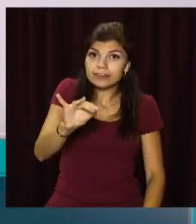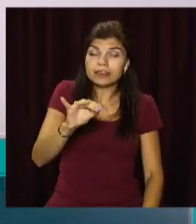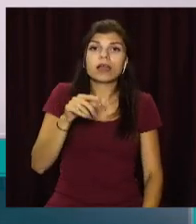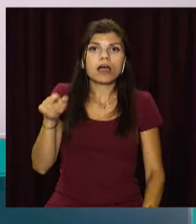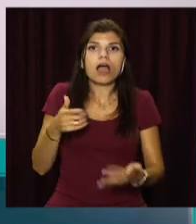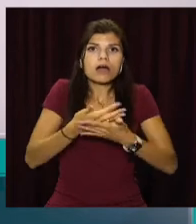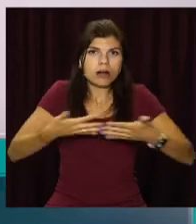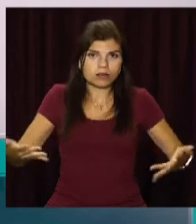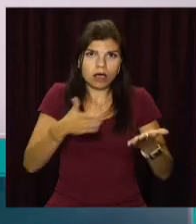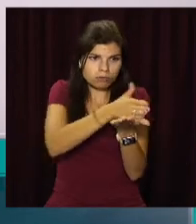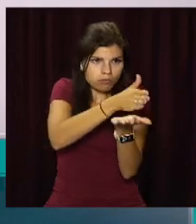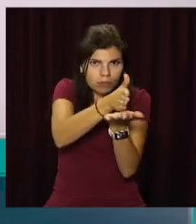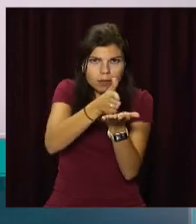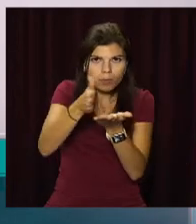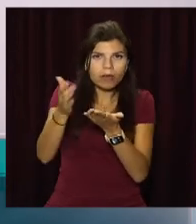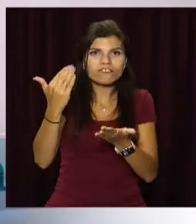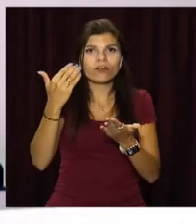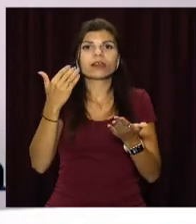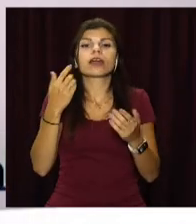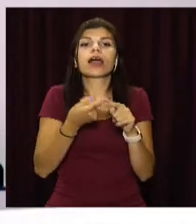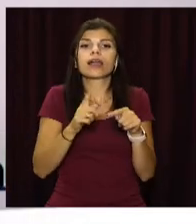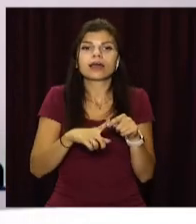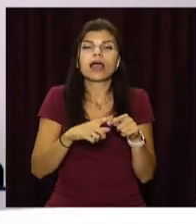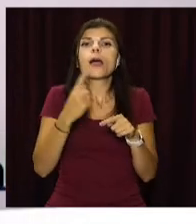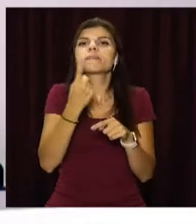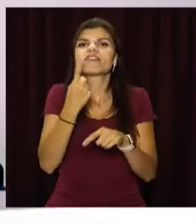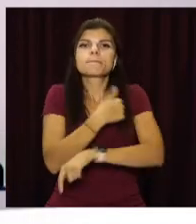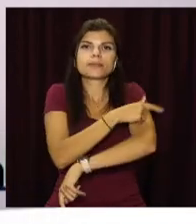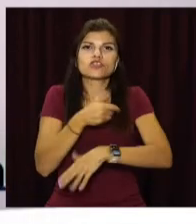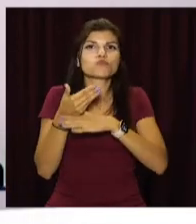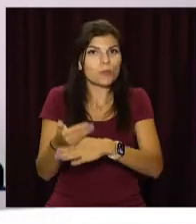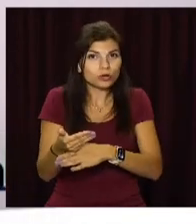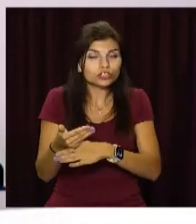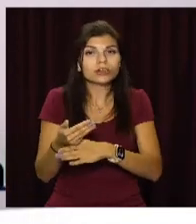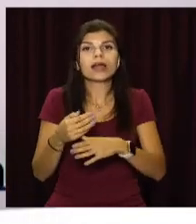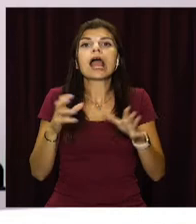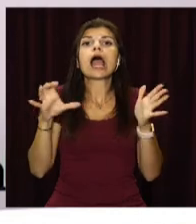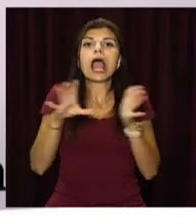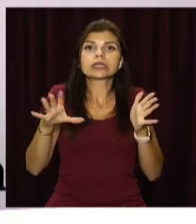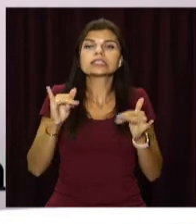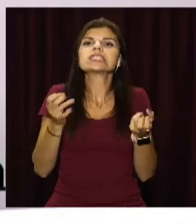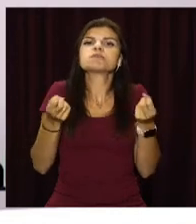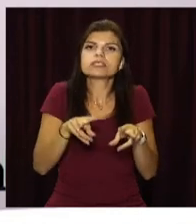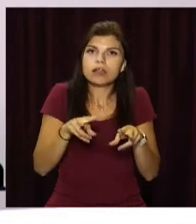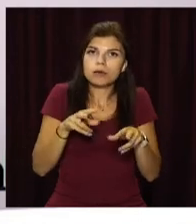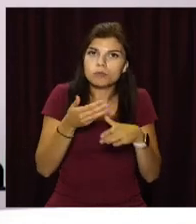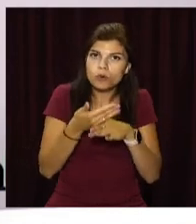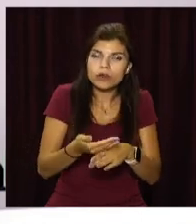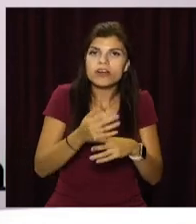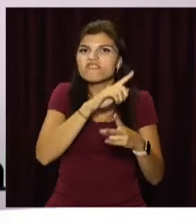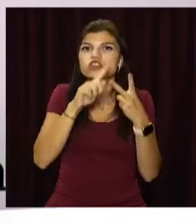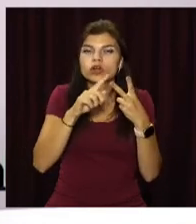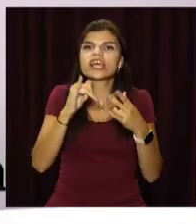всі рівні надання медичної послуги. Це і первинна медична допомога, і екстрена, і спеціалізована вторинна,